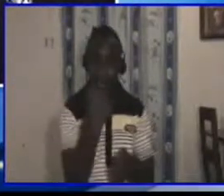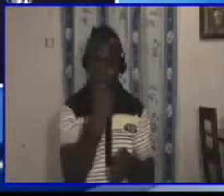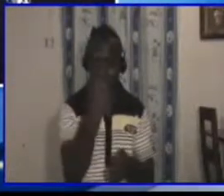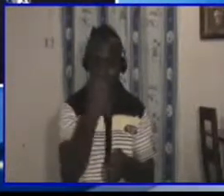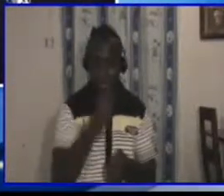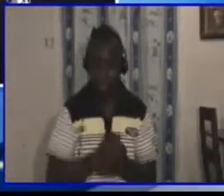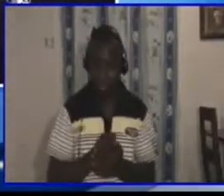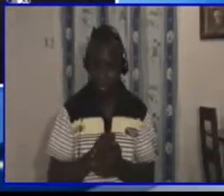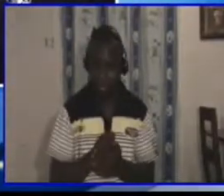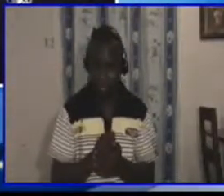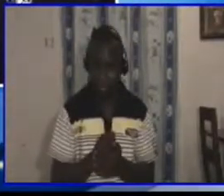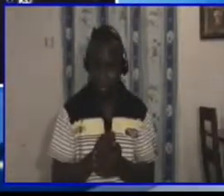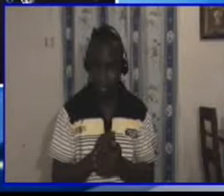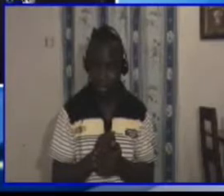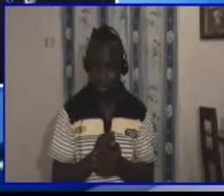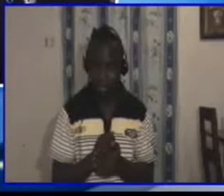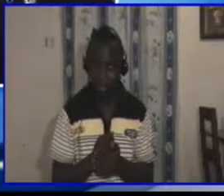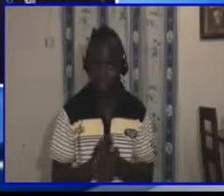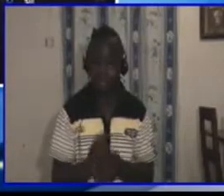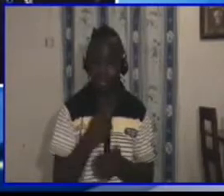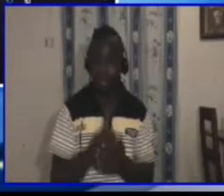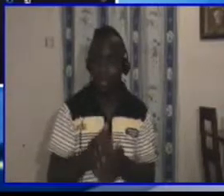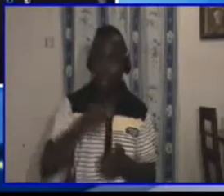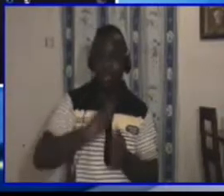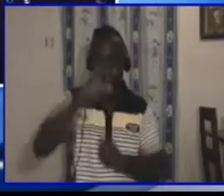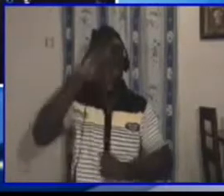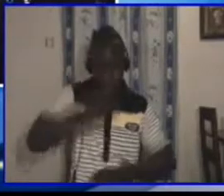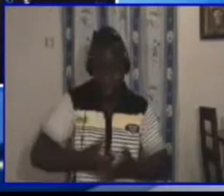non c'è alcuna testimonianza